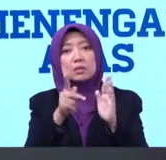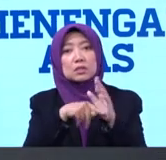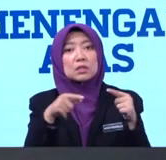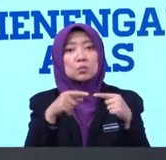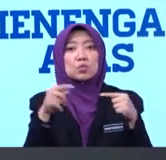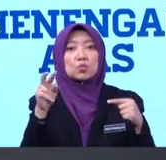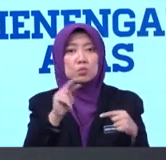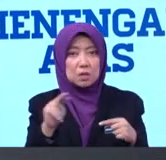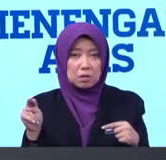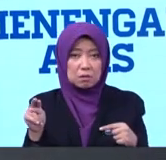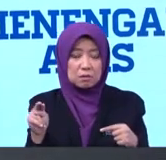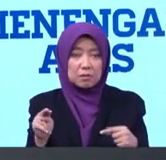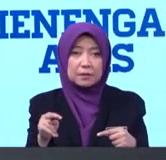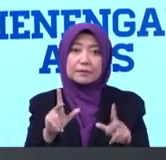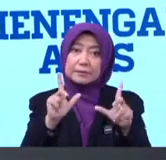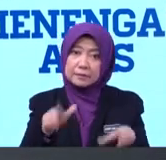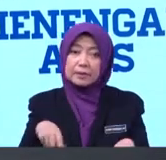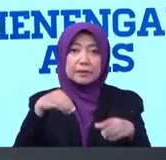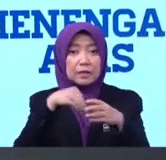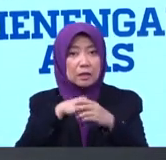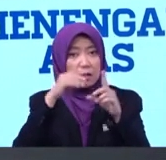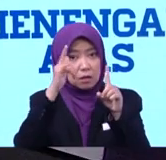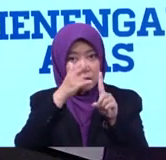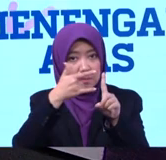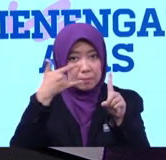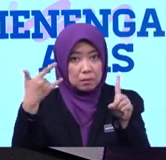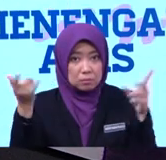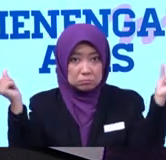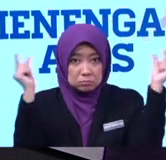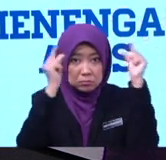kita akan letak dalam almari gelap